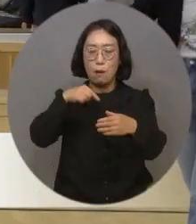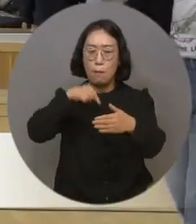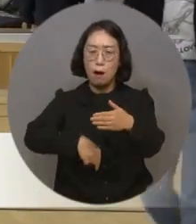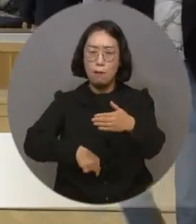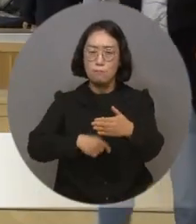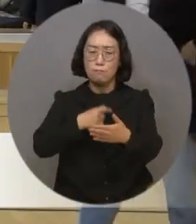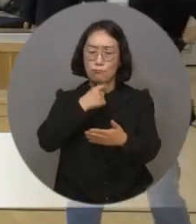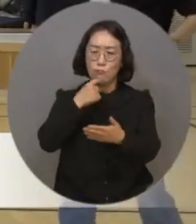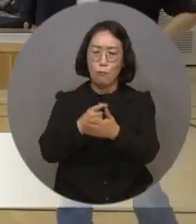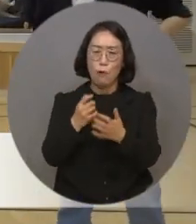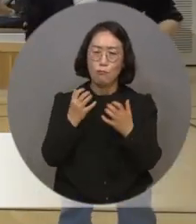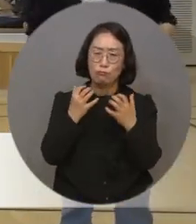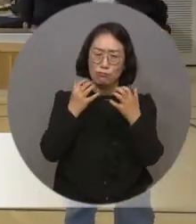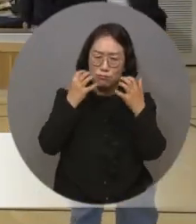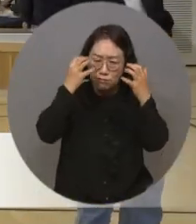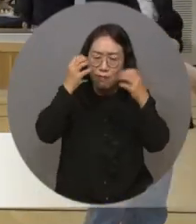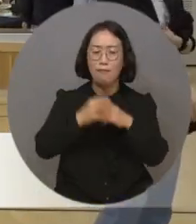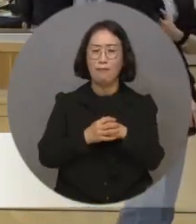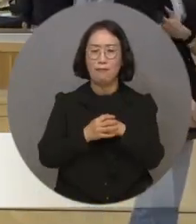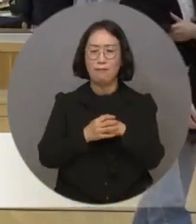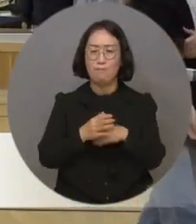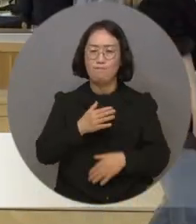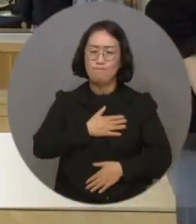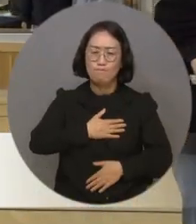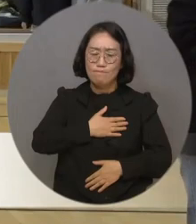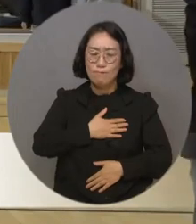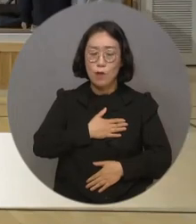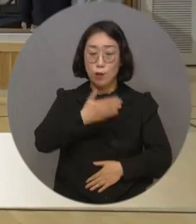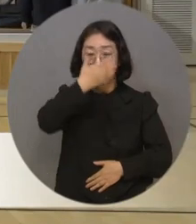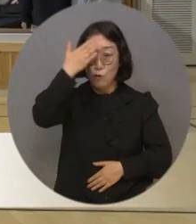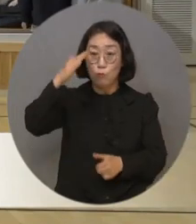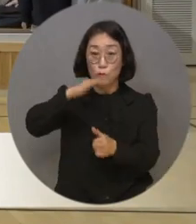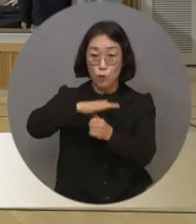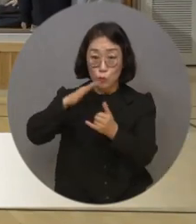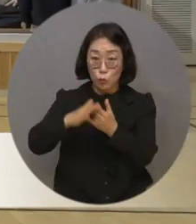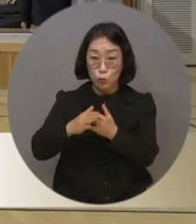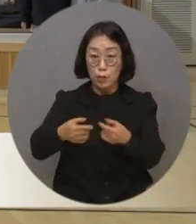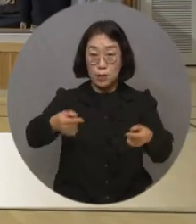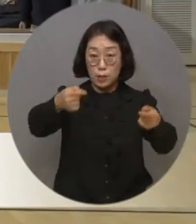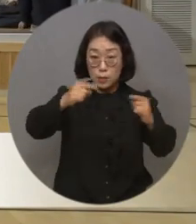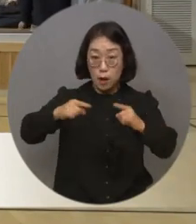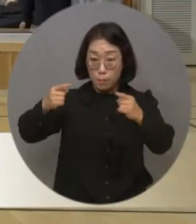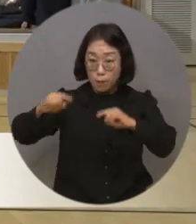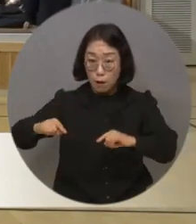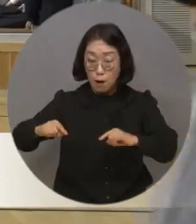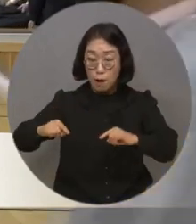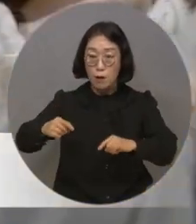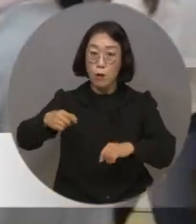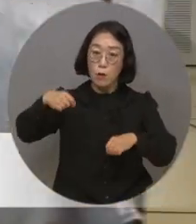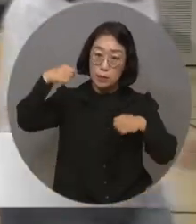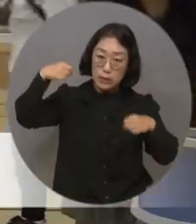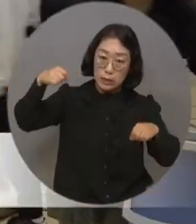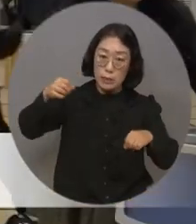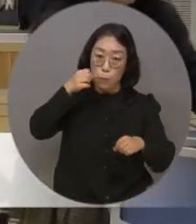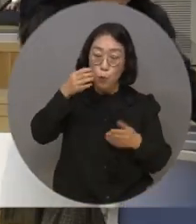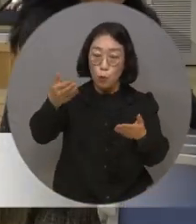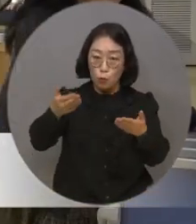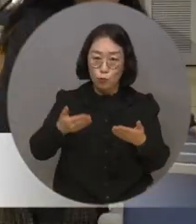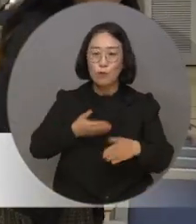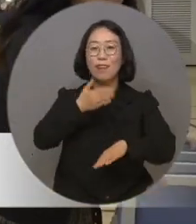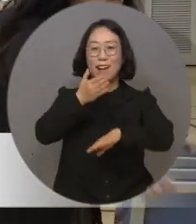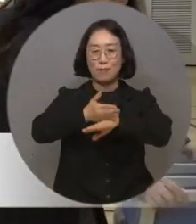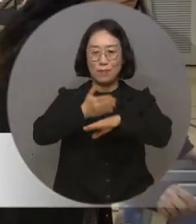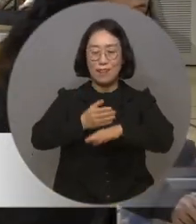울컥하고 또 이번에는 청소년분들이 많이 나오셔서 재능도 많이 보여주셔서 감사합니다.